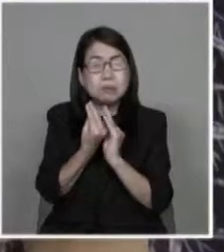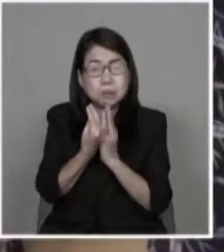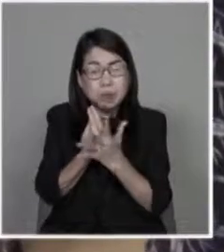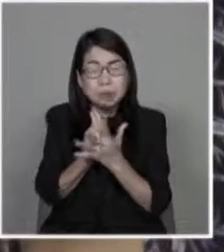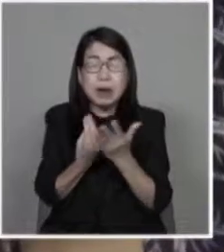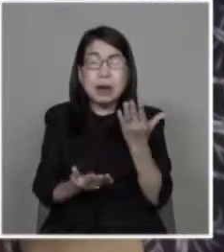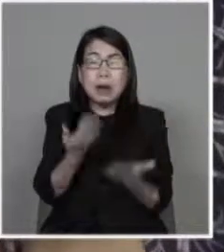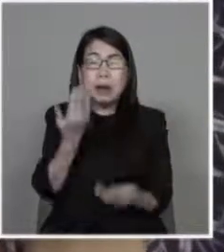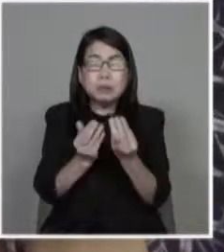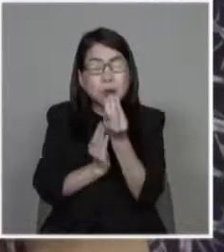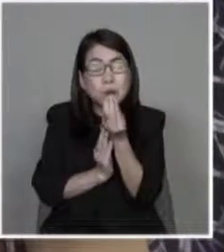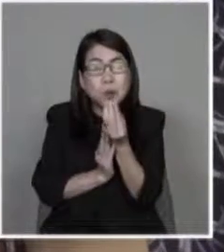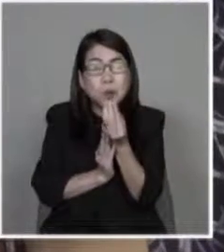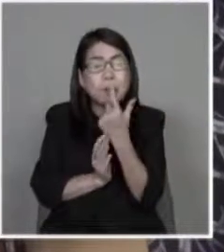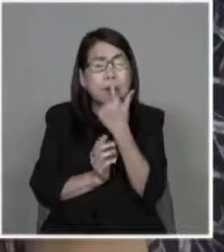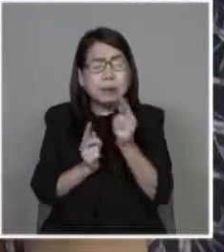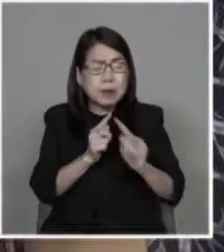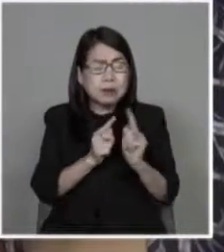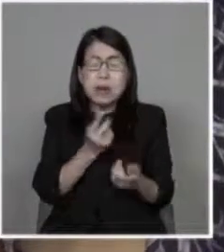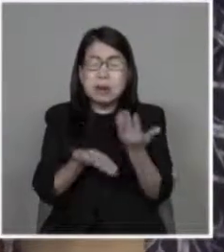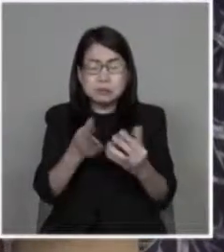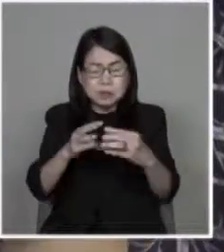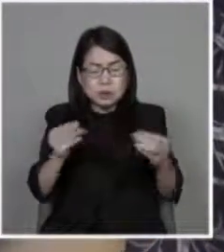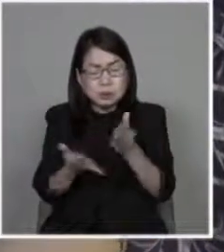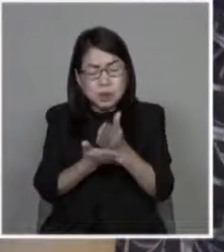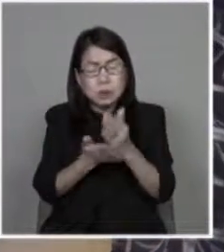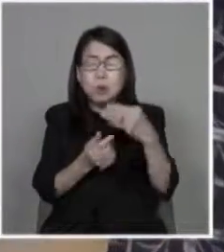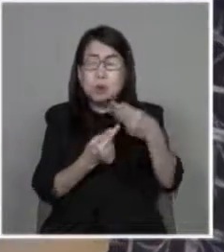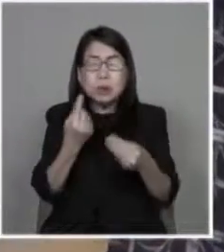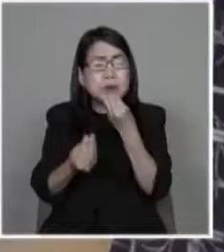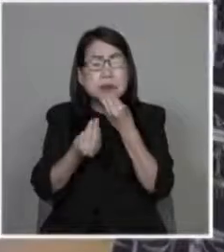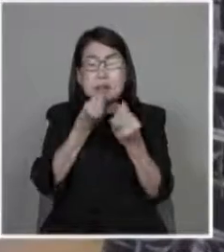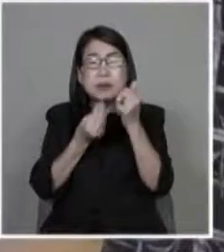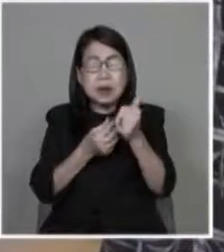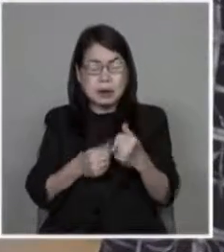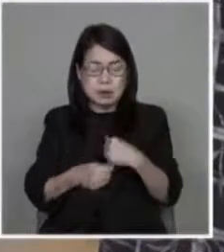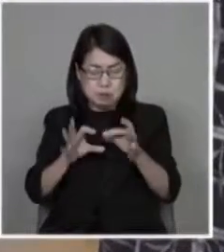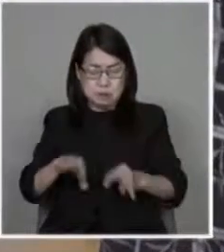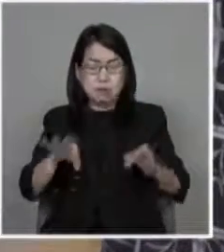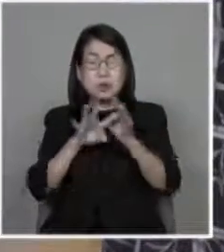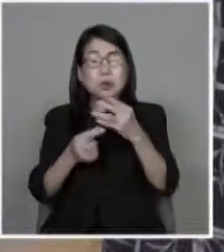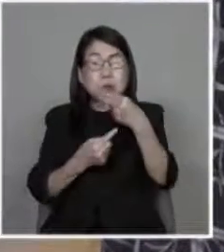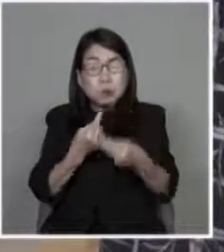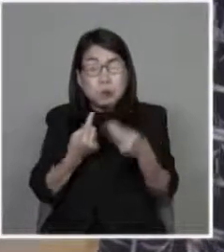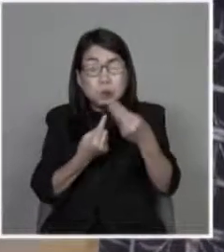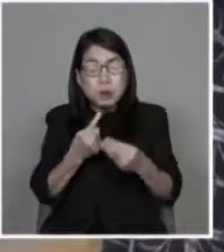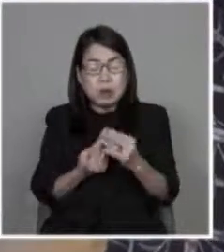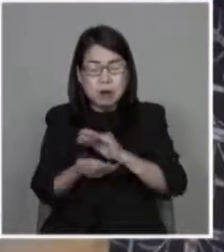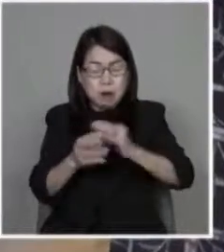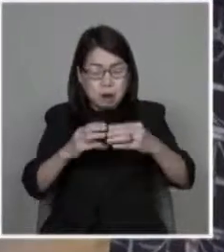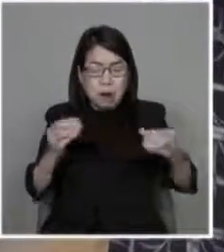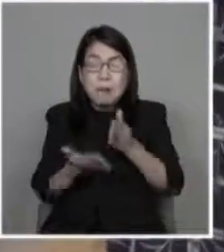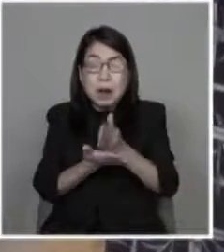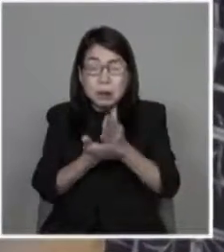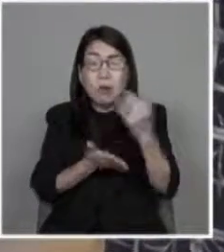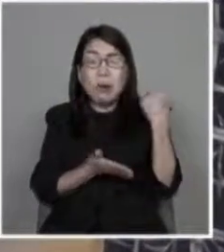ตะขบเอ่ยมะละกอกล้วยฉะนั้นแล้วหลักๆของเราเนี่ยถ้าเรามีกล้วยมะละกอเป็นอาหารหลักเนี่ยเราก็จะสามารถเขาเรีย